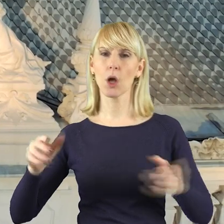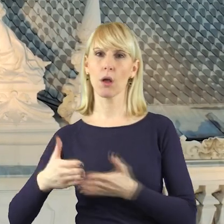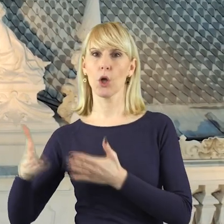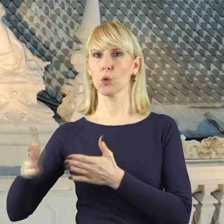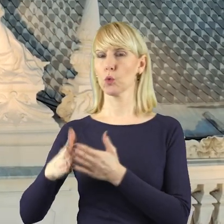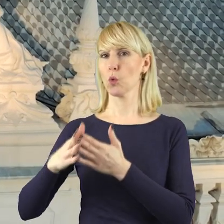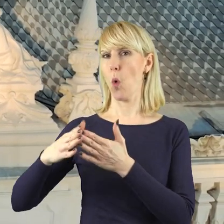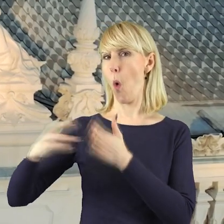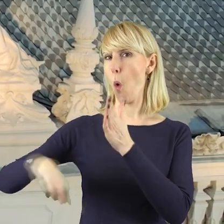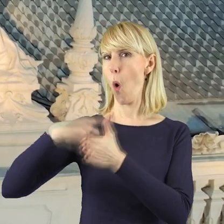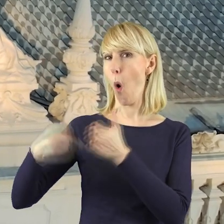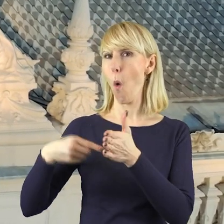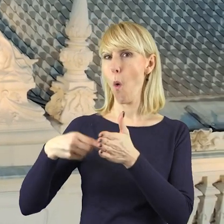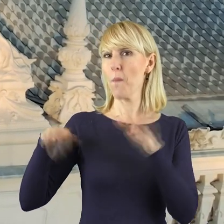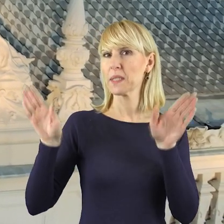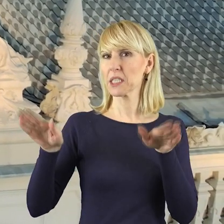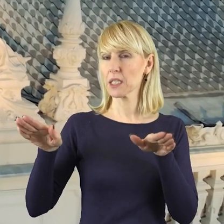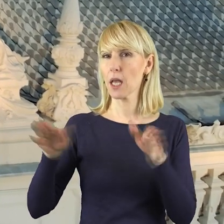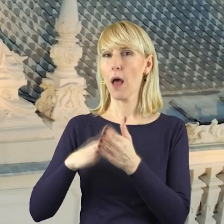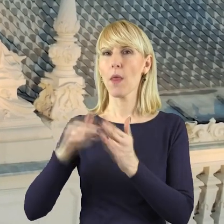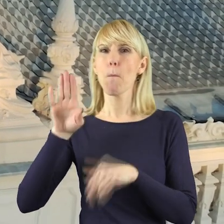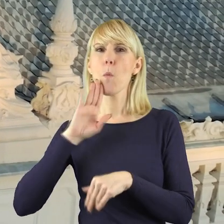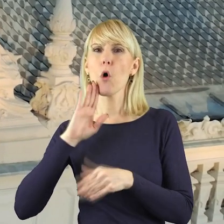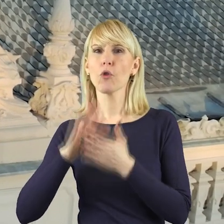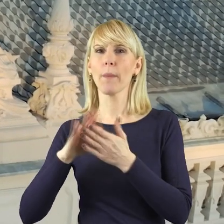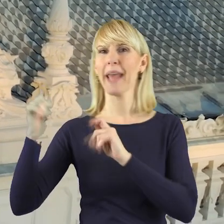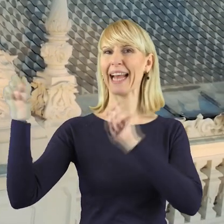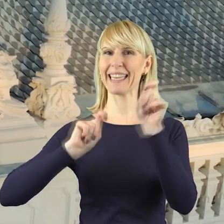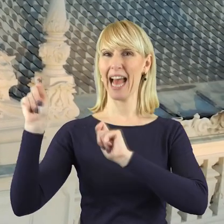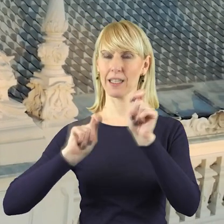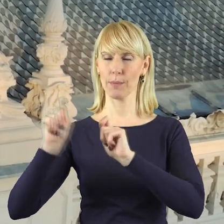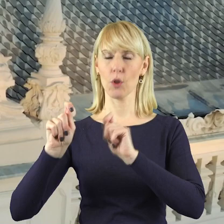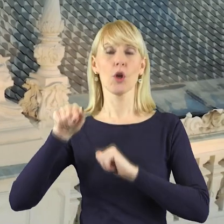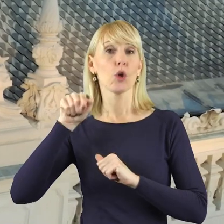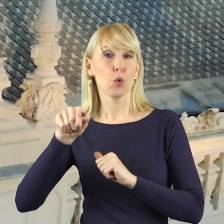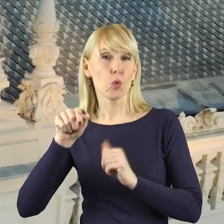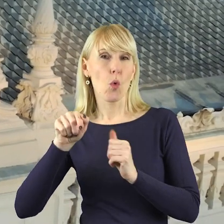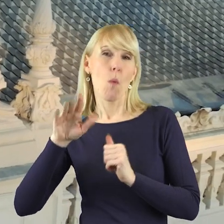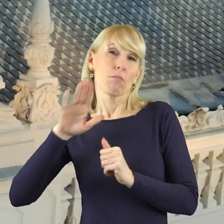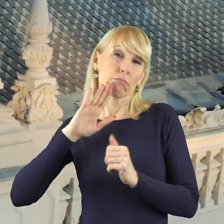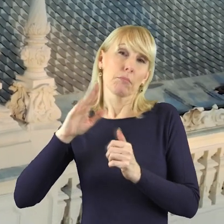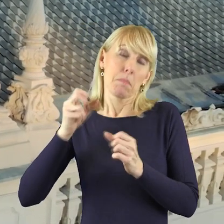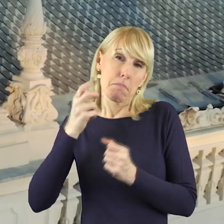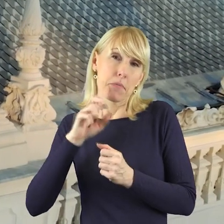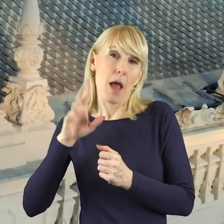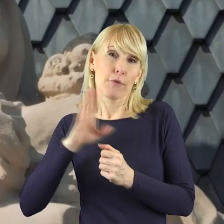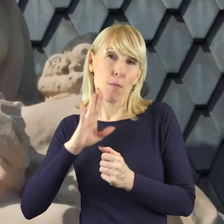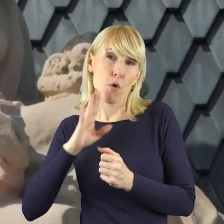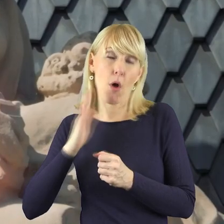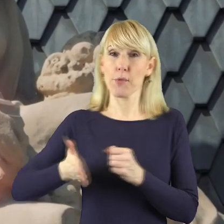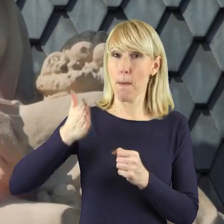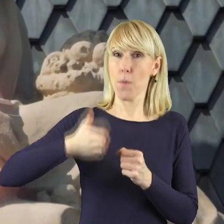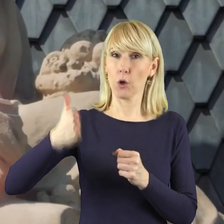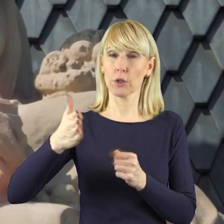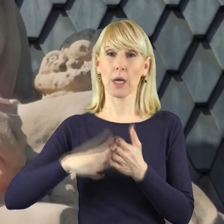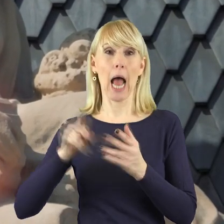postaci skrzydlatego koła, używanego zazwyczaj w odniesieniu do transportu. Sądząc po jego kształcie, jest to koło pociągu.